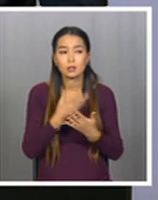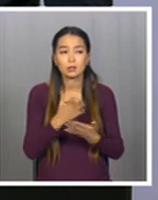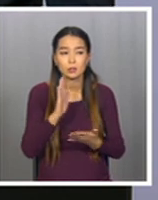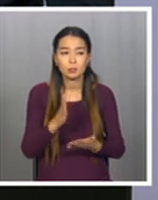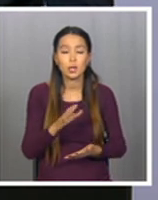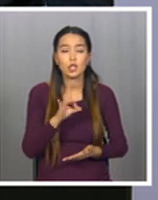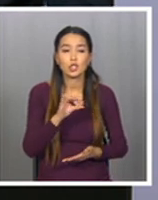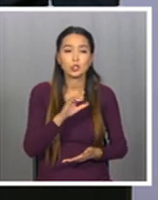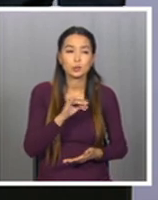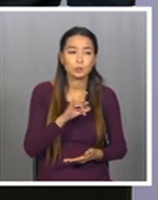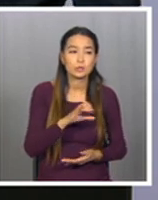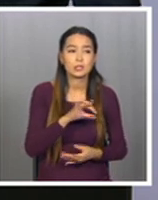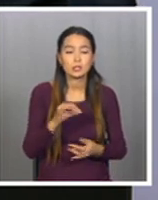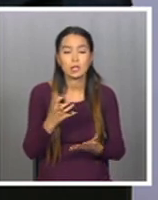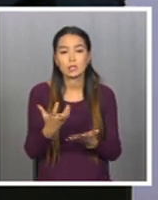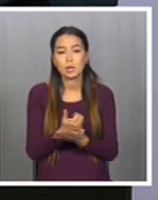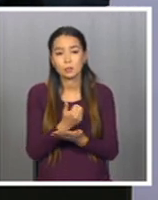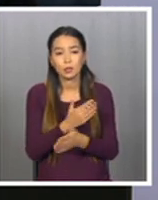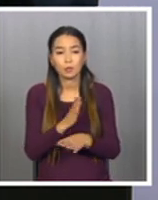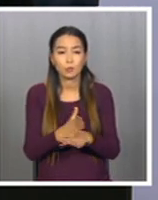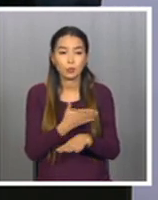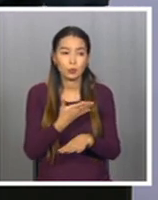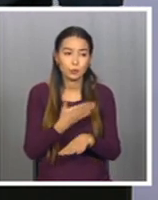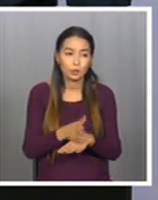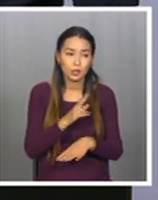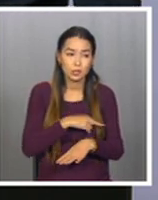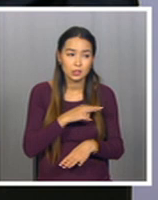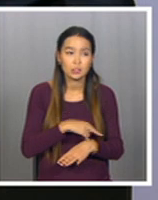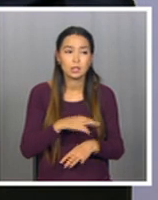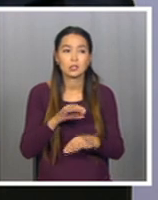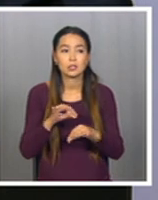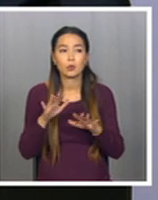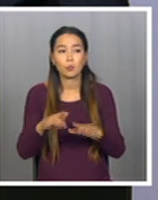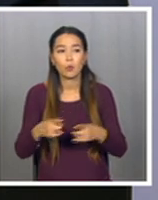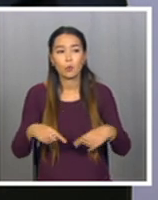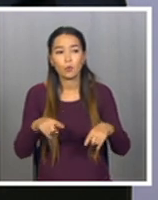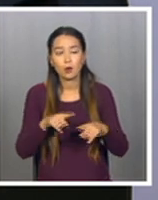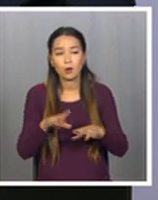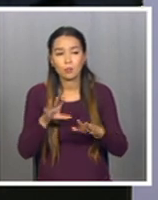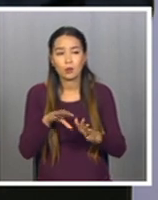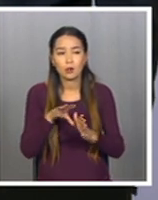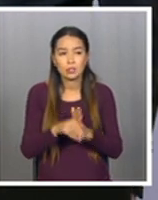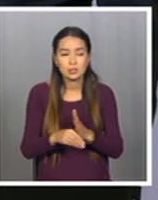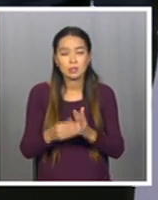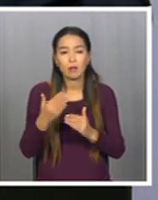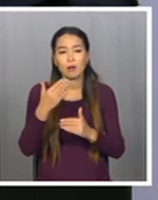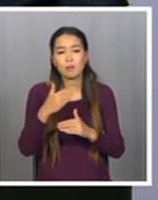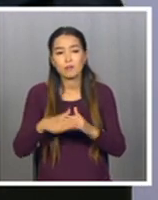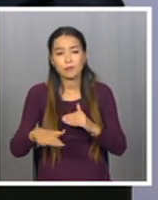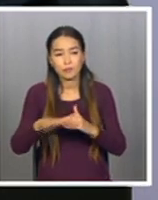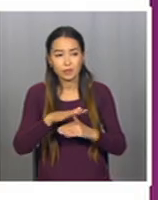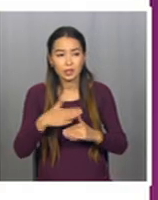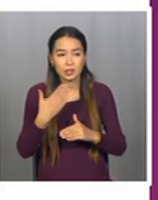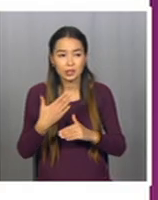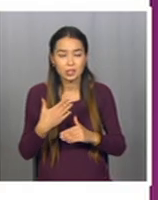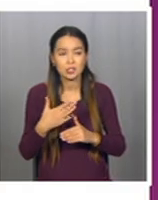мен табыстарды бөлу, қоғамдық игіліктерді құру, сыртқы факторлардың ықпалын азайту